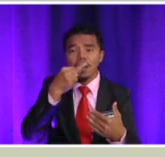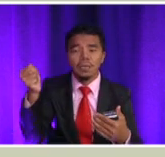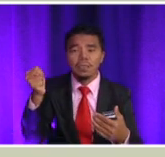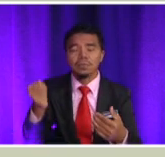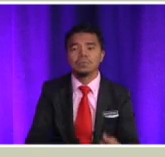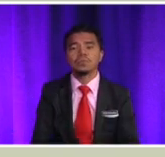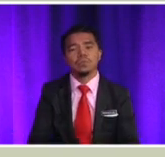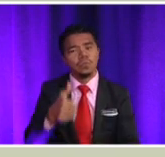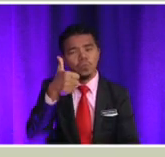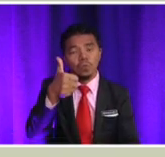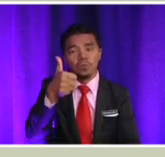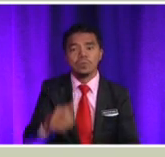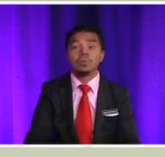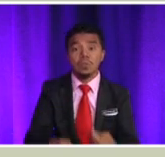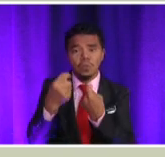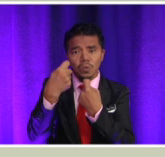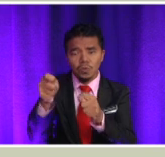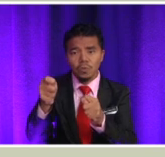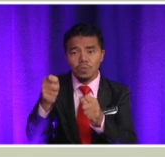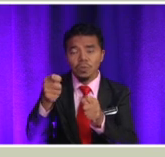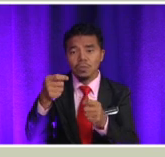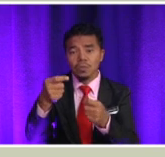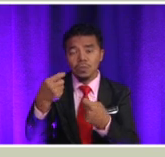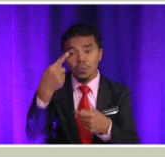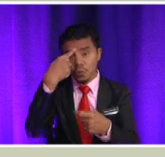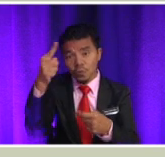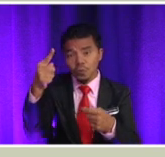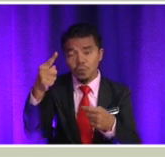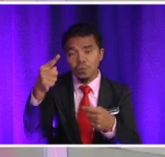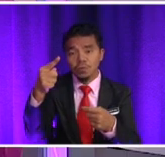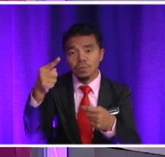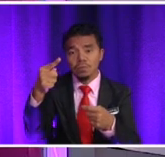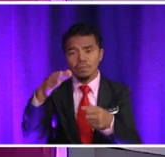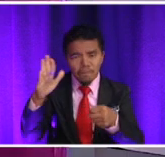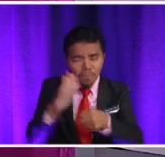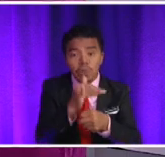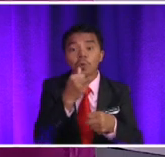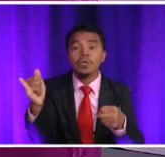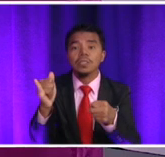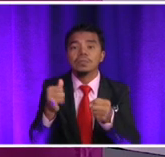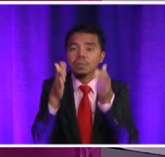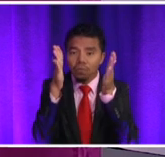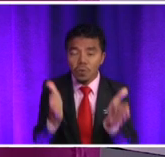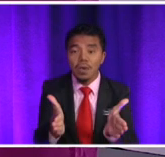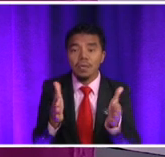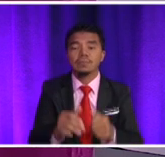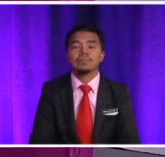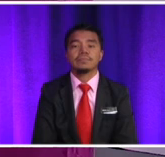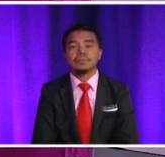mereka mencoba memenuhi keperluan dan kehendak masyarakat Oke jadi ini adalah